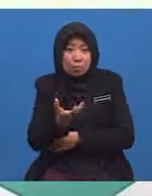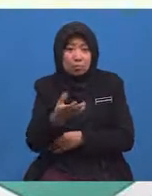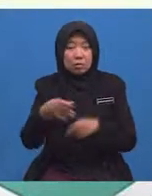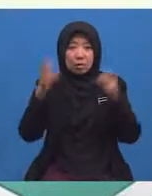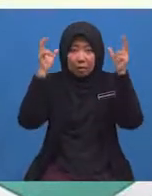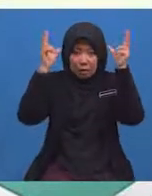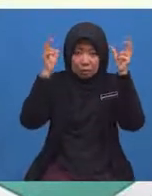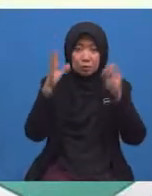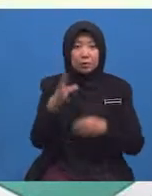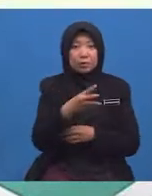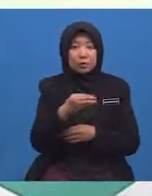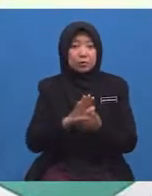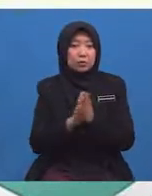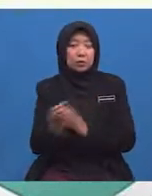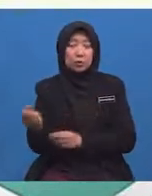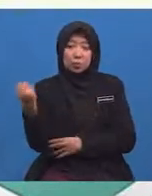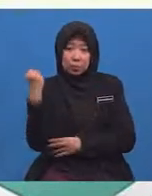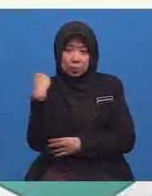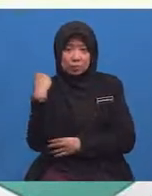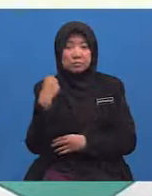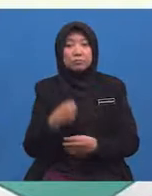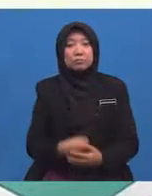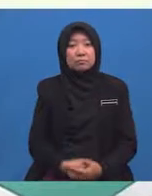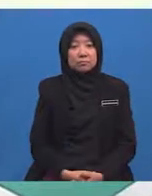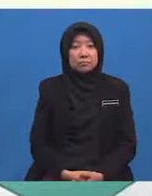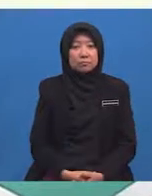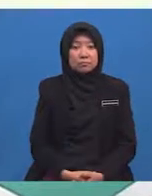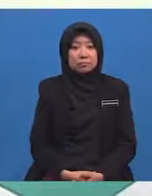badang beroleh kekuatan.